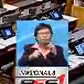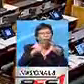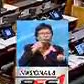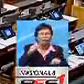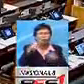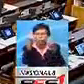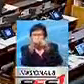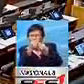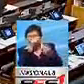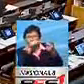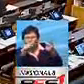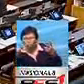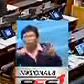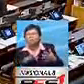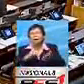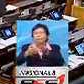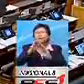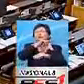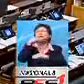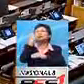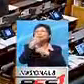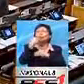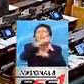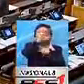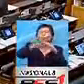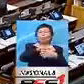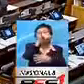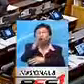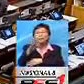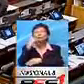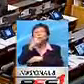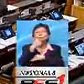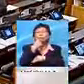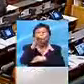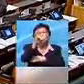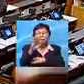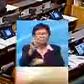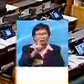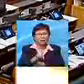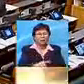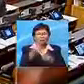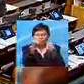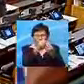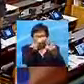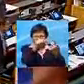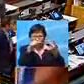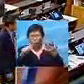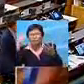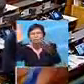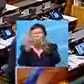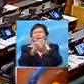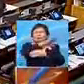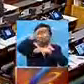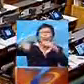lagi. Saya minta semua yang berhormat lain, ya yang berhormat jangan hitung lagi sehingga